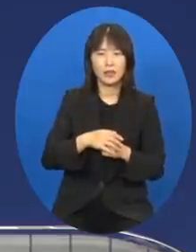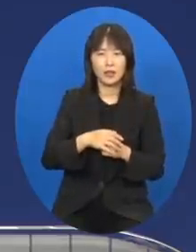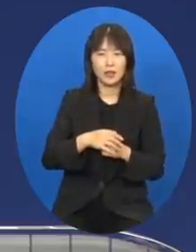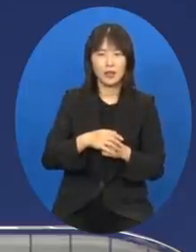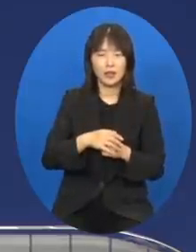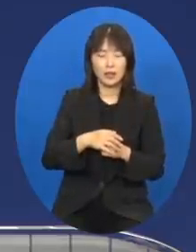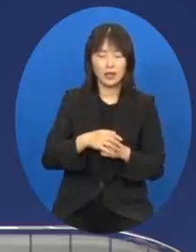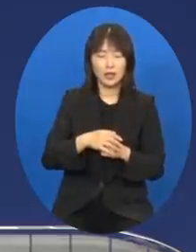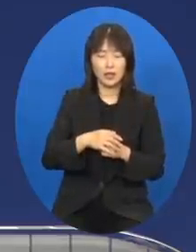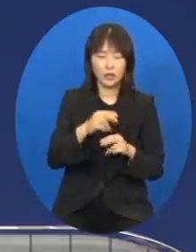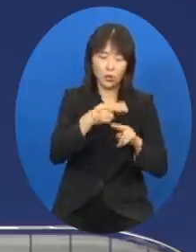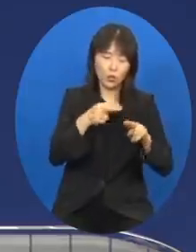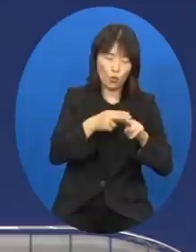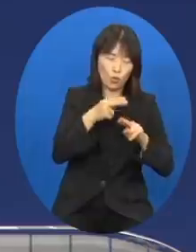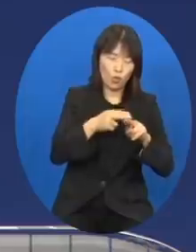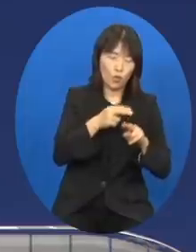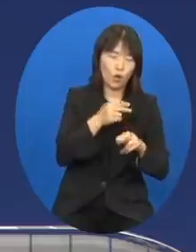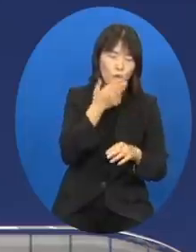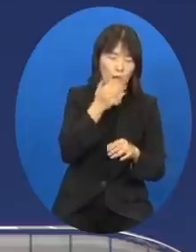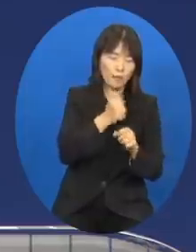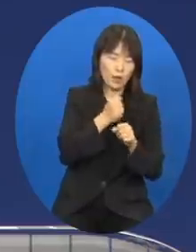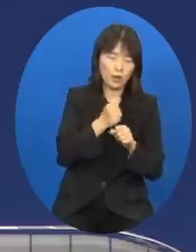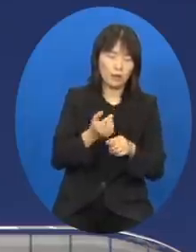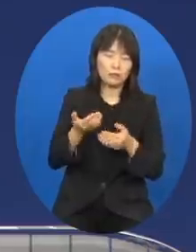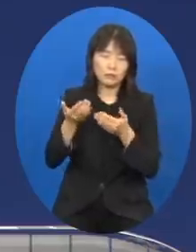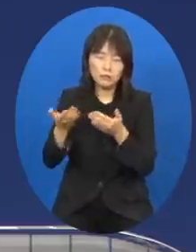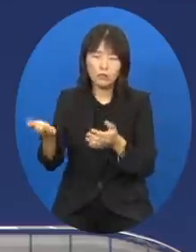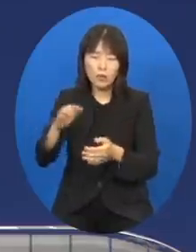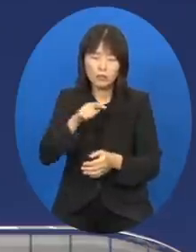겁니다. 밥을 해드리는 일도.